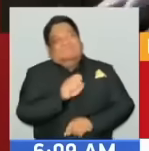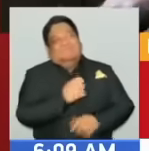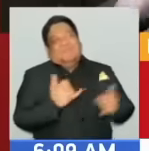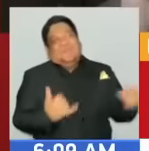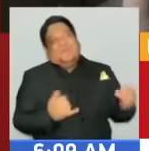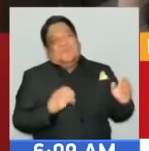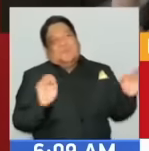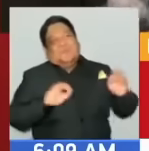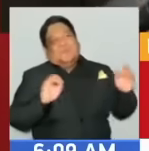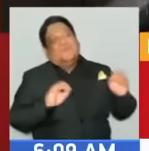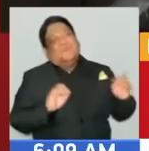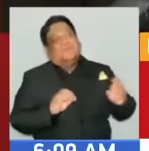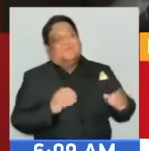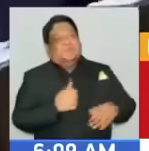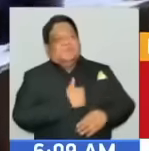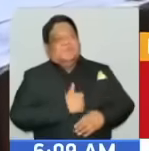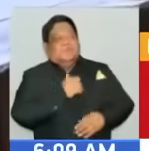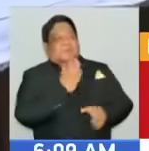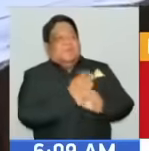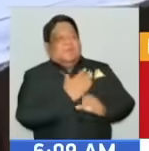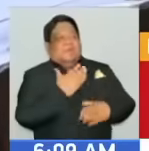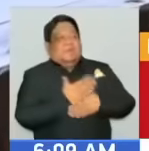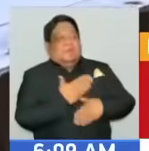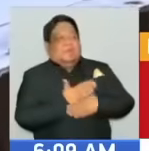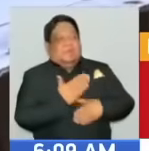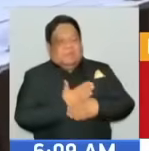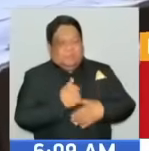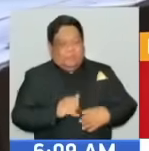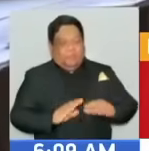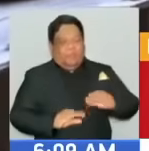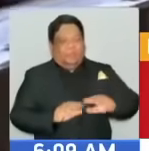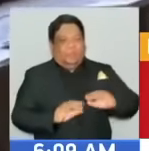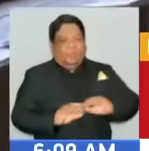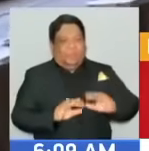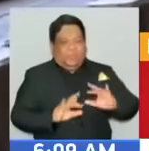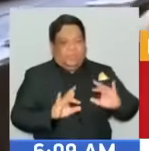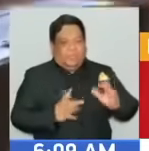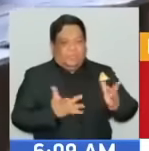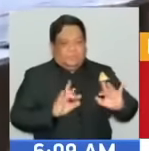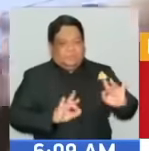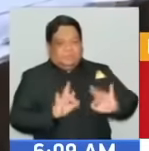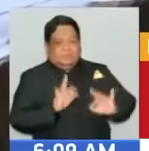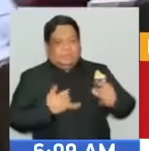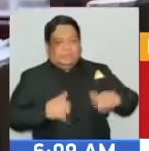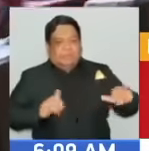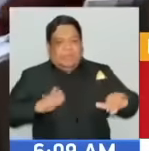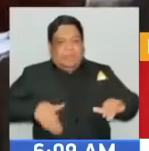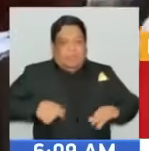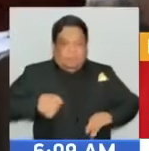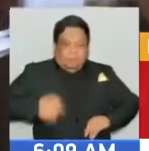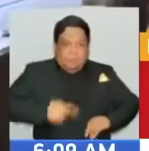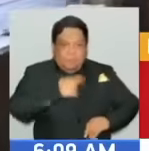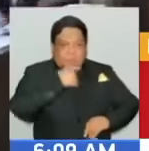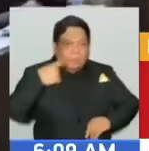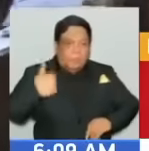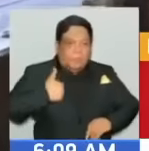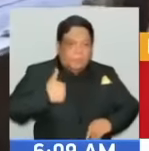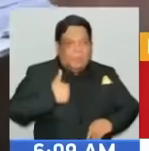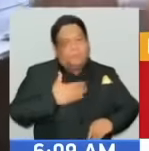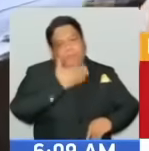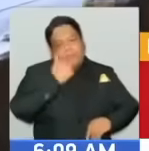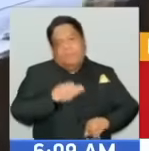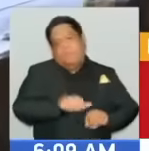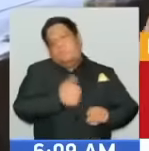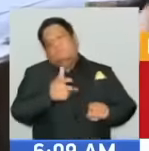po ho yung ating simento. Kaya ho, kung maaari, iwasan po natin, doon po tayo sa labas ng bus carousel. At